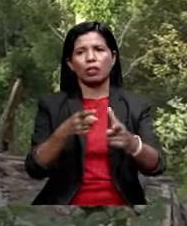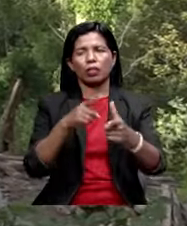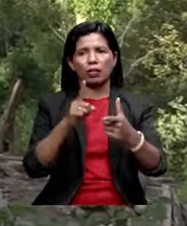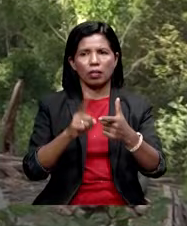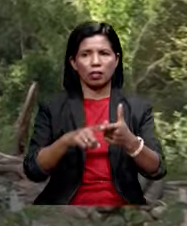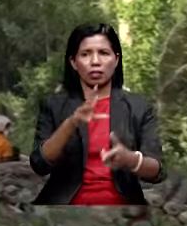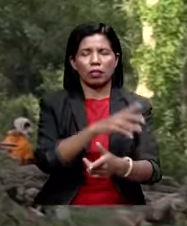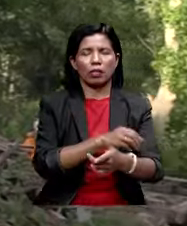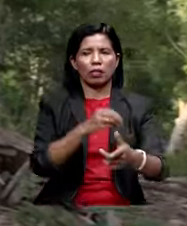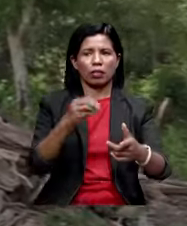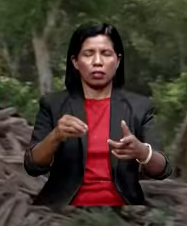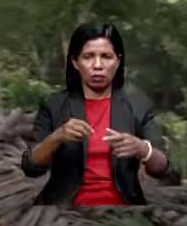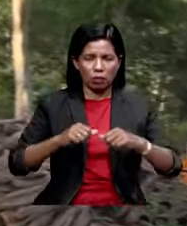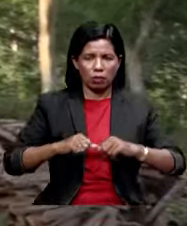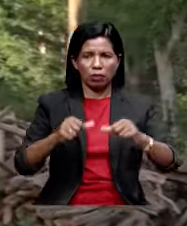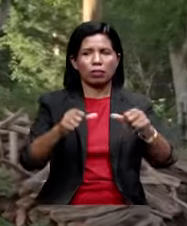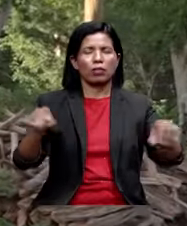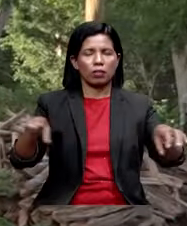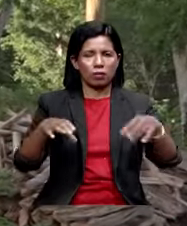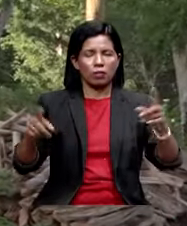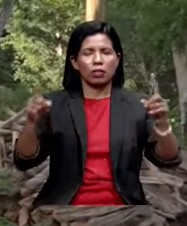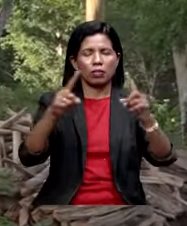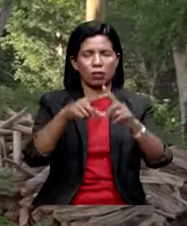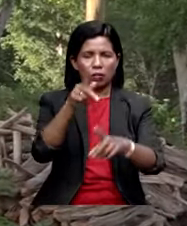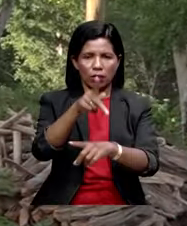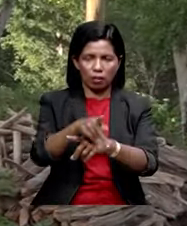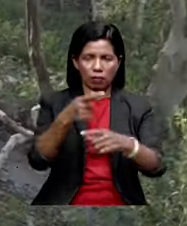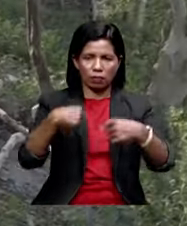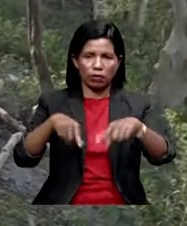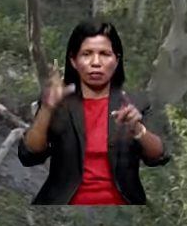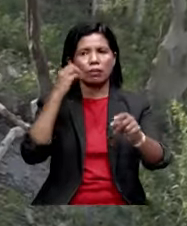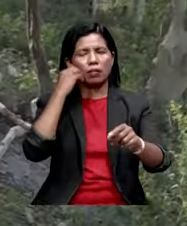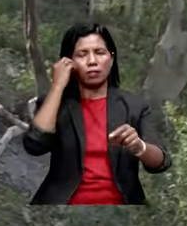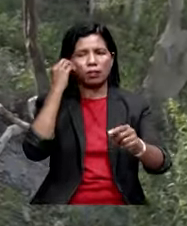kalsune tikabun no kontinua servisu torai nakaras hafoin fila ba uma.